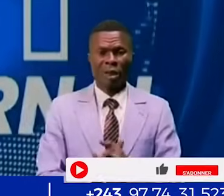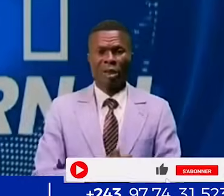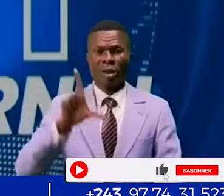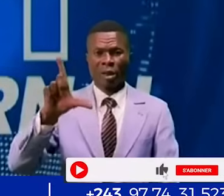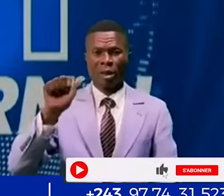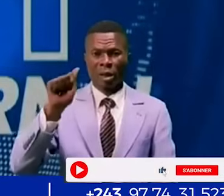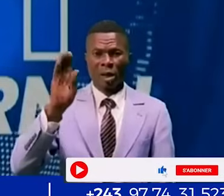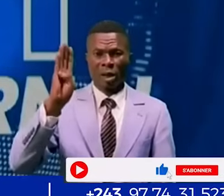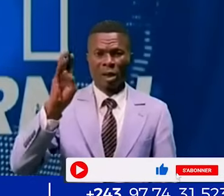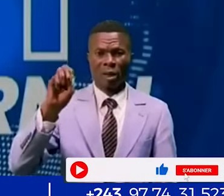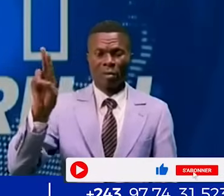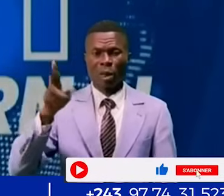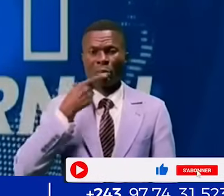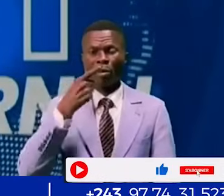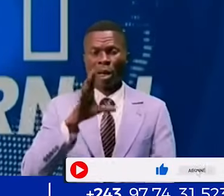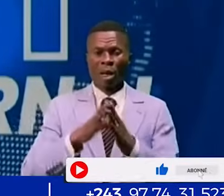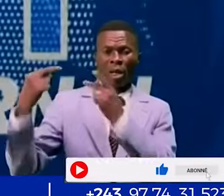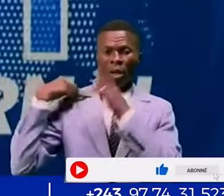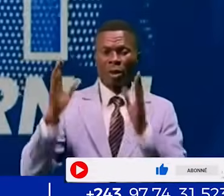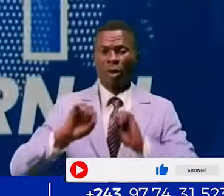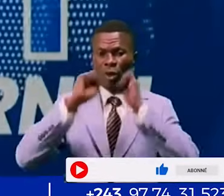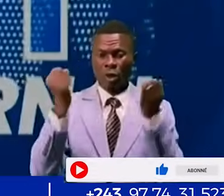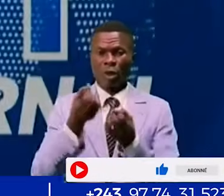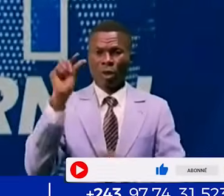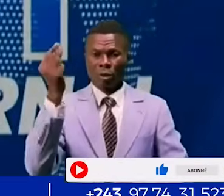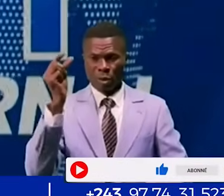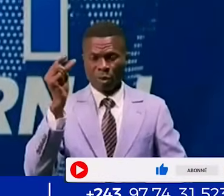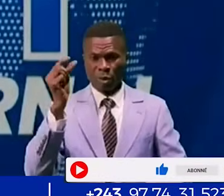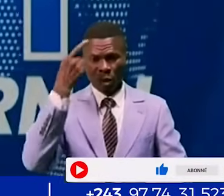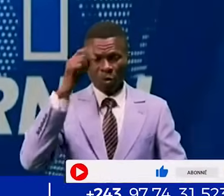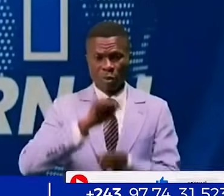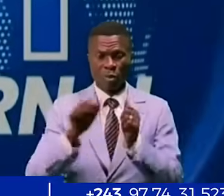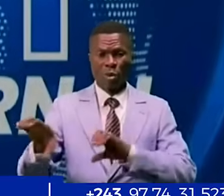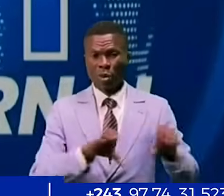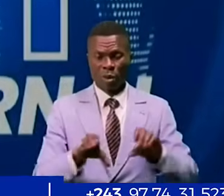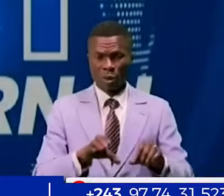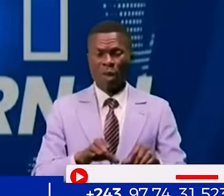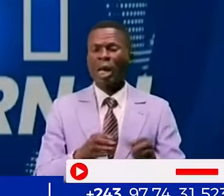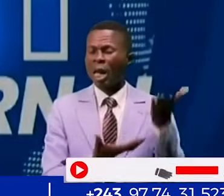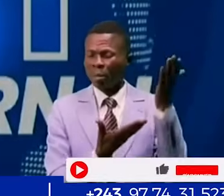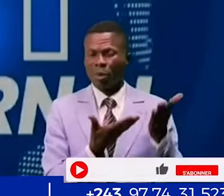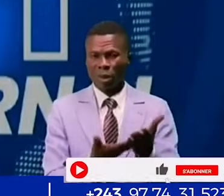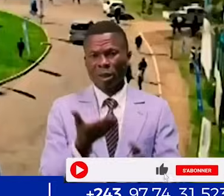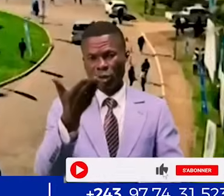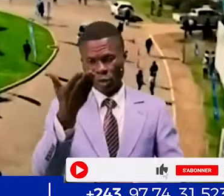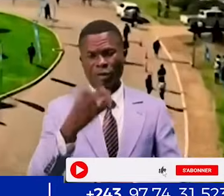Mendo-Malanga a échangé avec des responsables des sociétés minières sur les activités du géant des mers.